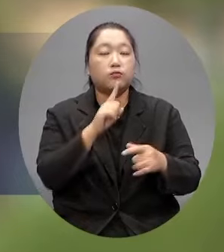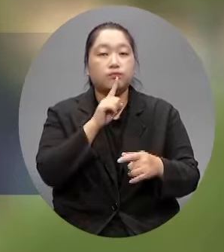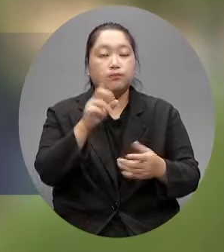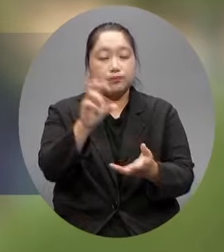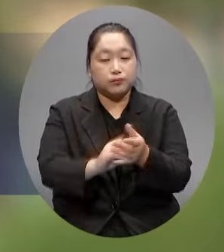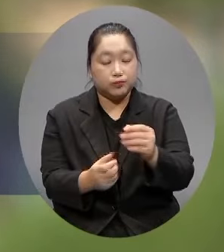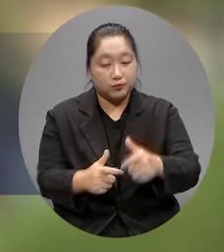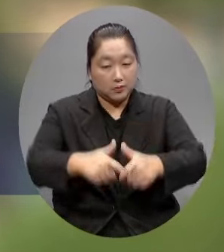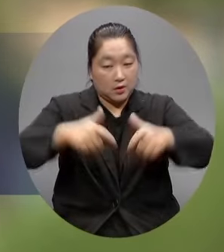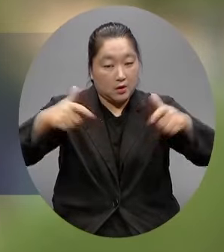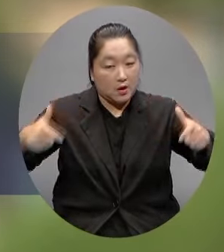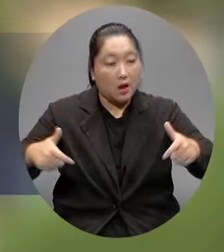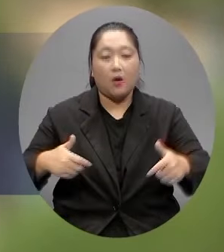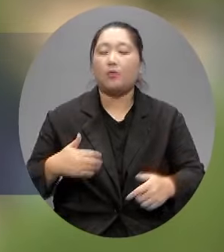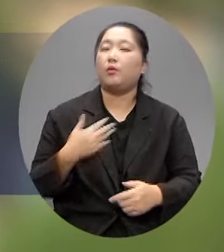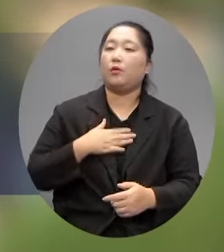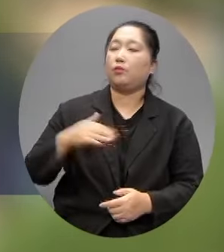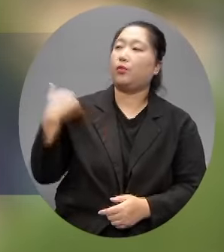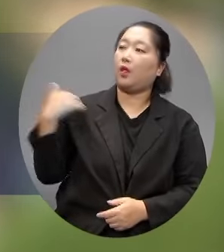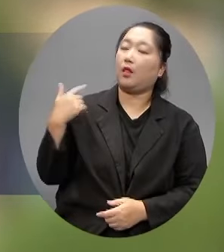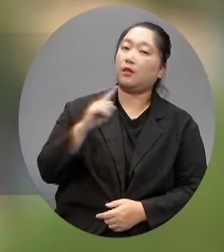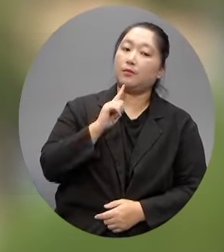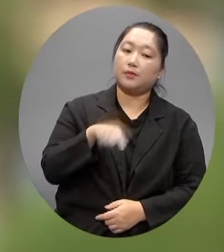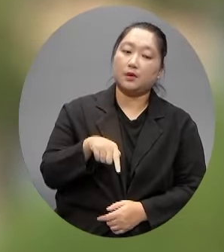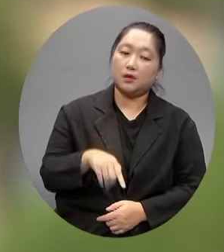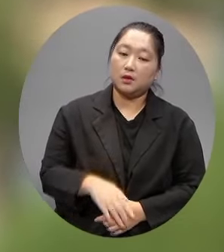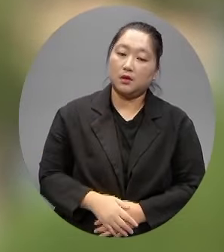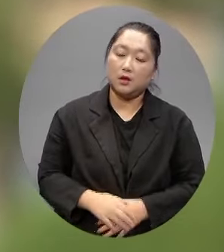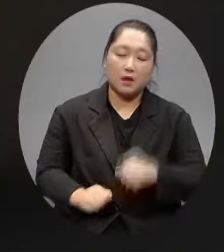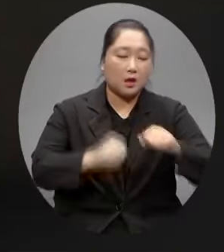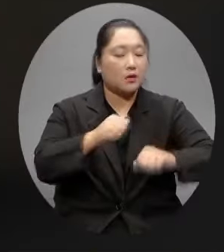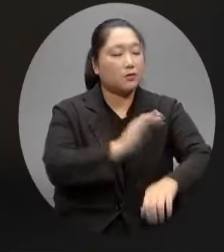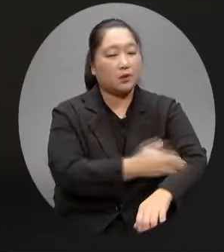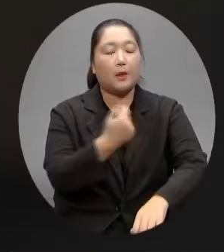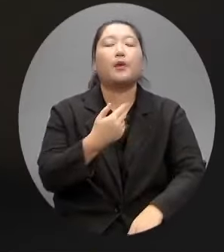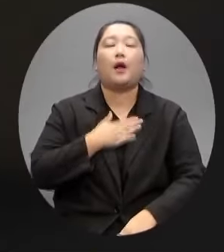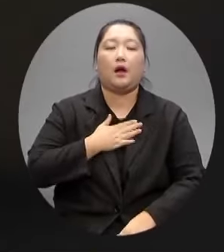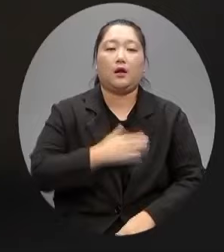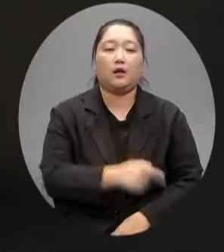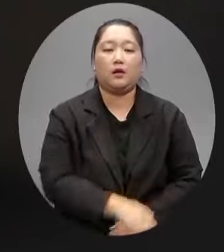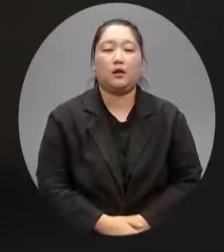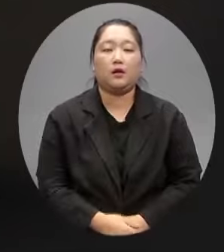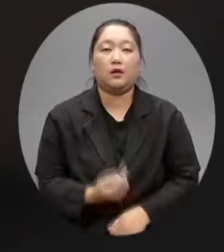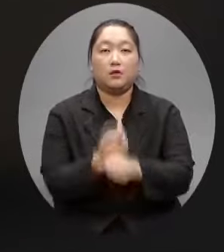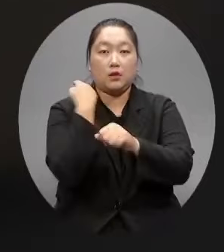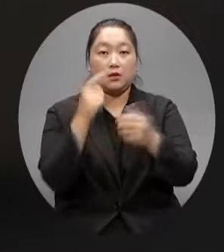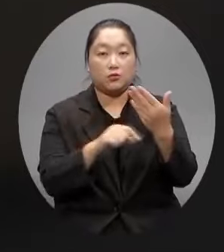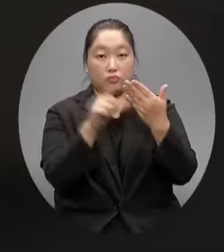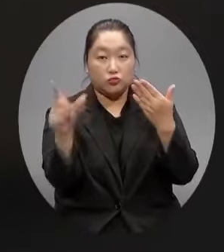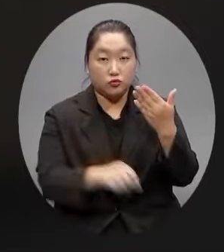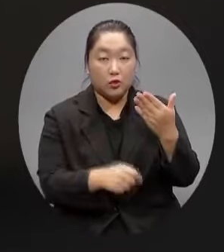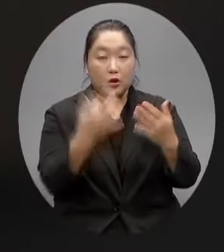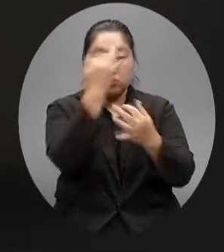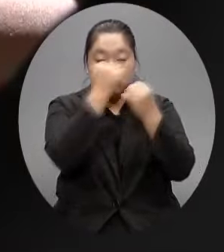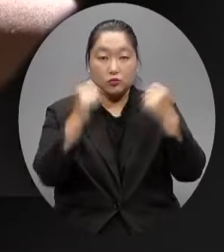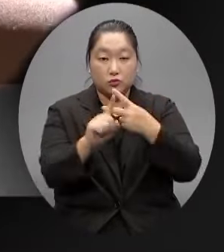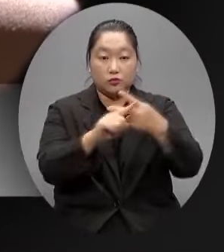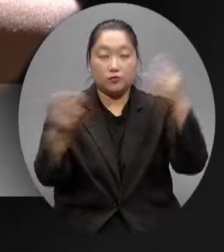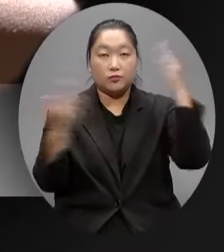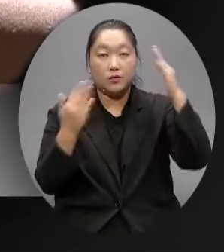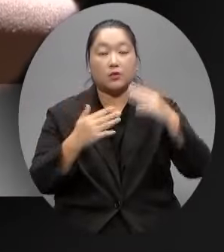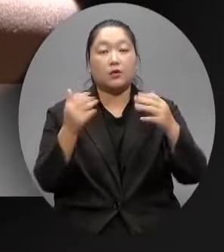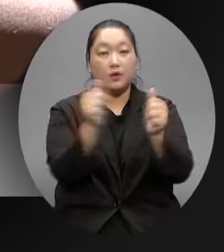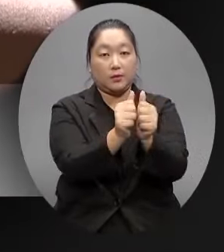자체가 잘못됐다는 것은 아이들도 인지하고 있습니다. 지난해 9월 충북의 한 중학교에서도 남학생